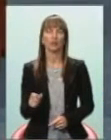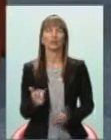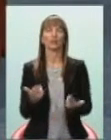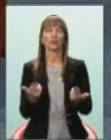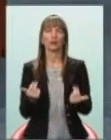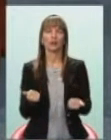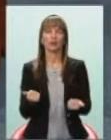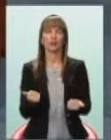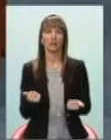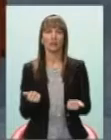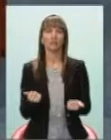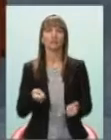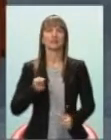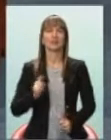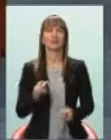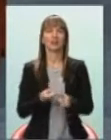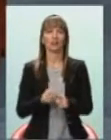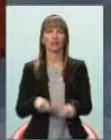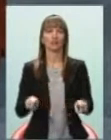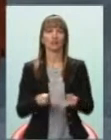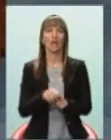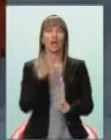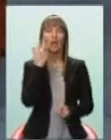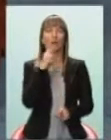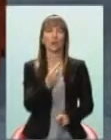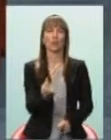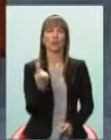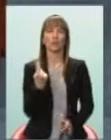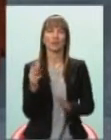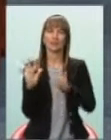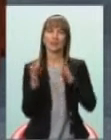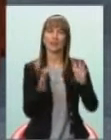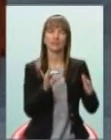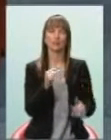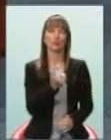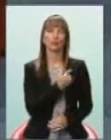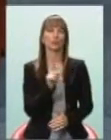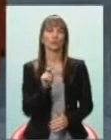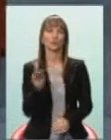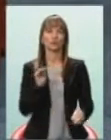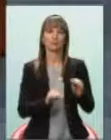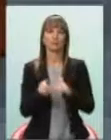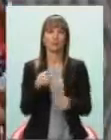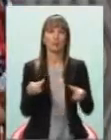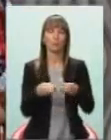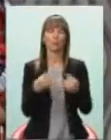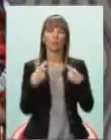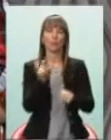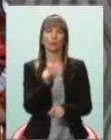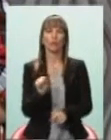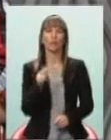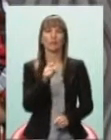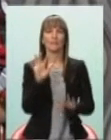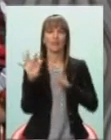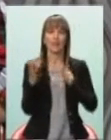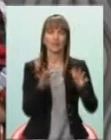так, поговорити. Дійсно це так, коли ти сам один в лісі і хочеш якось, аби склали тобі компанію інші люди, а ти в